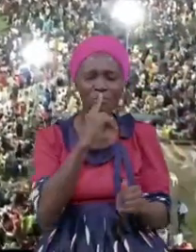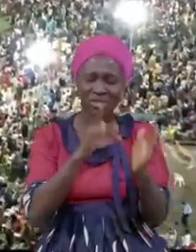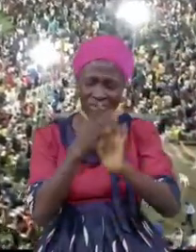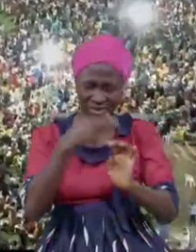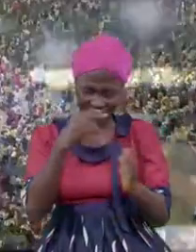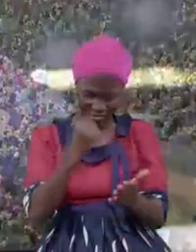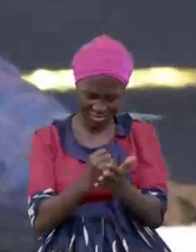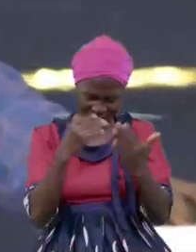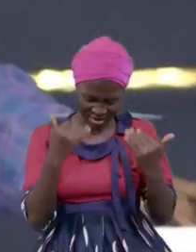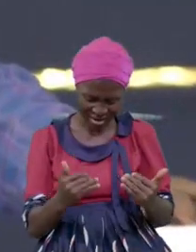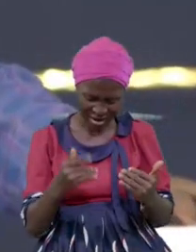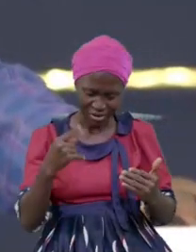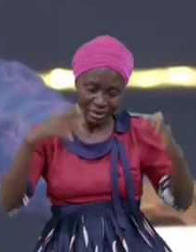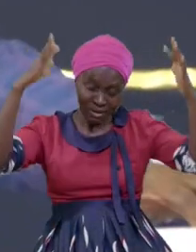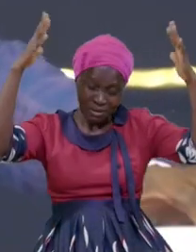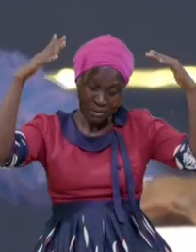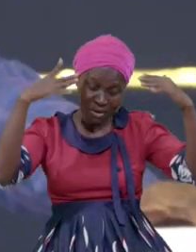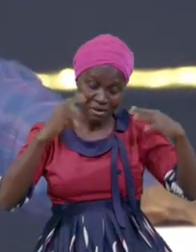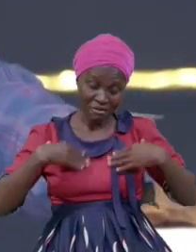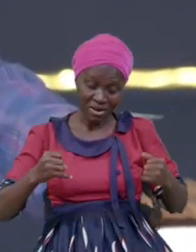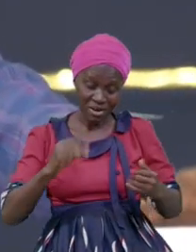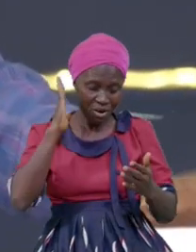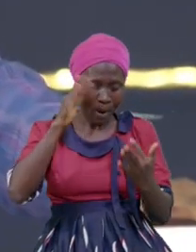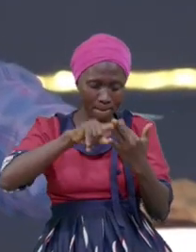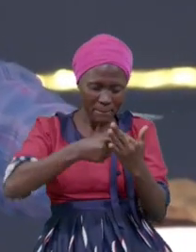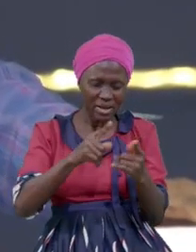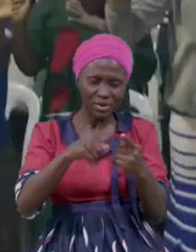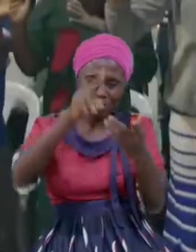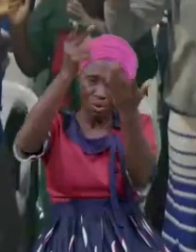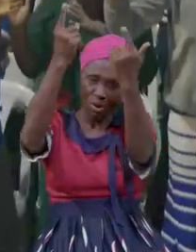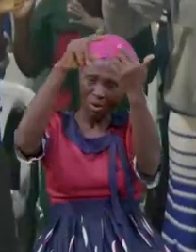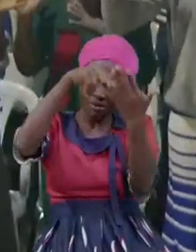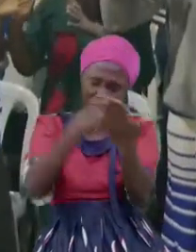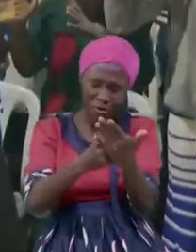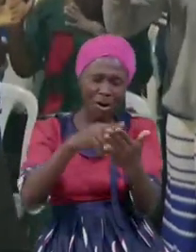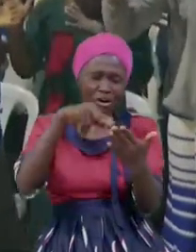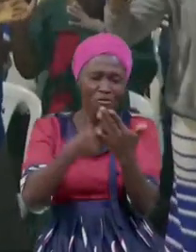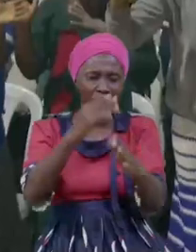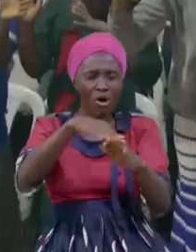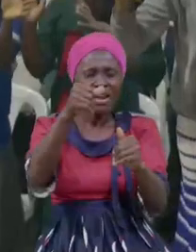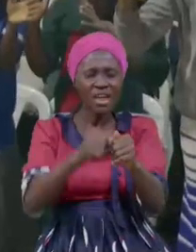Maintenant que la pluie de guérison commence à tomber et qu'elle tombe sur tout le monde,